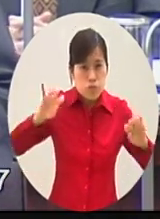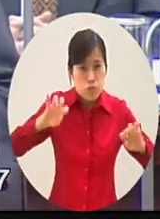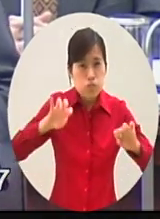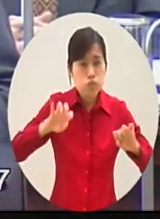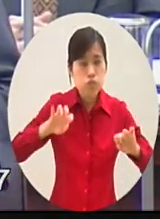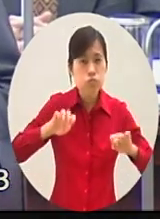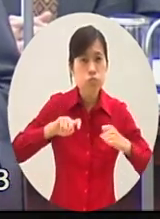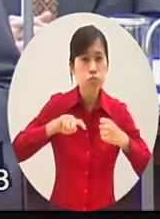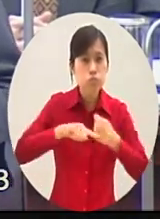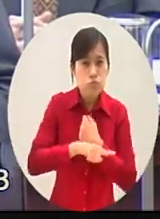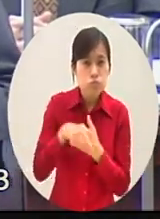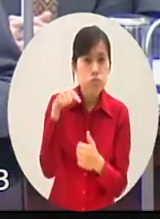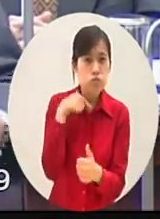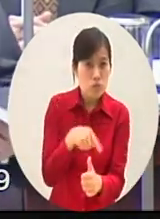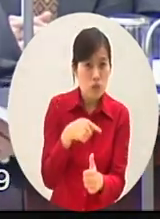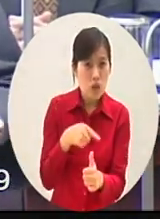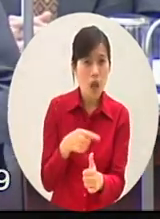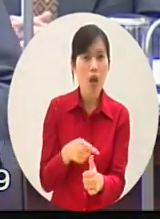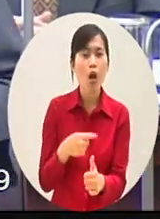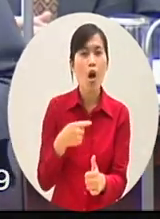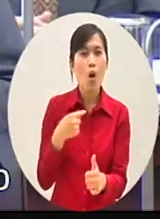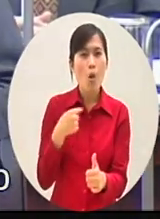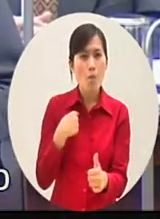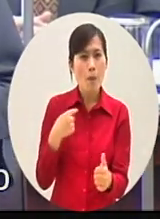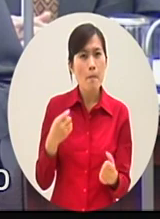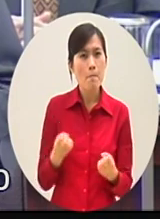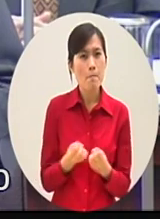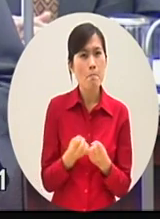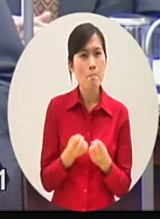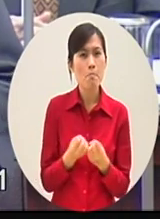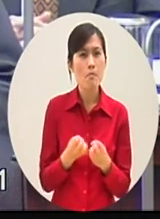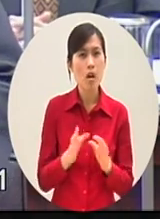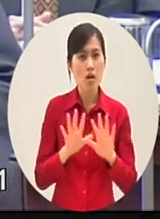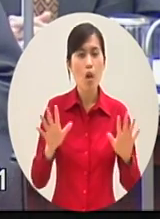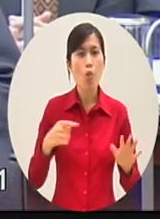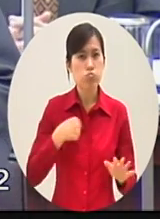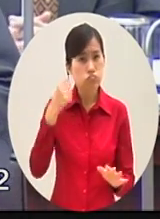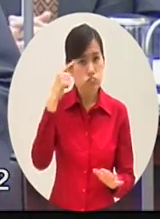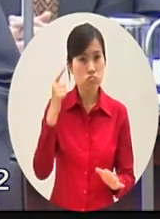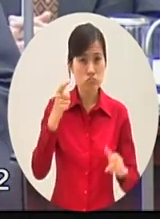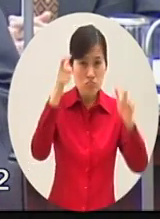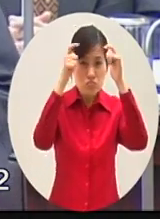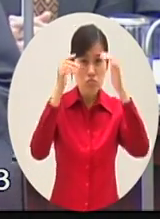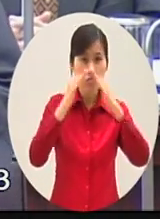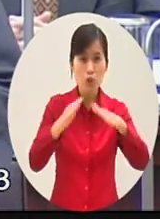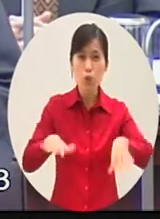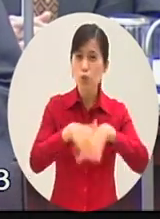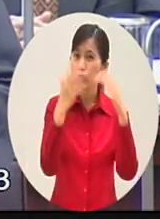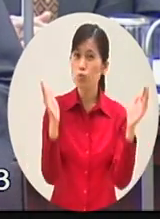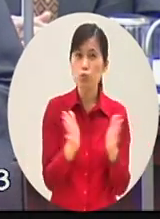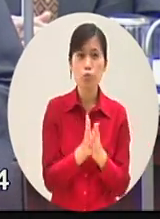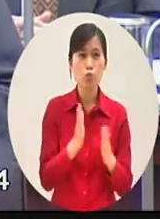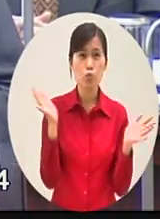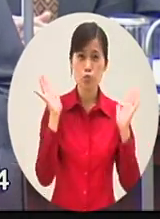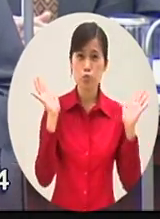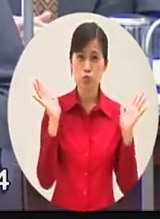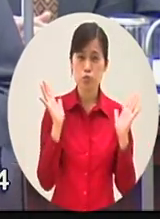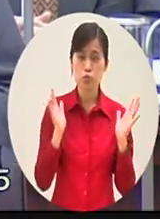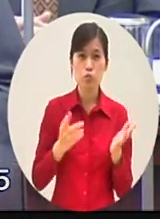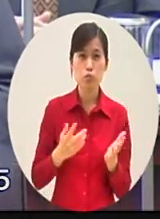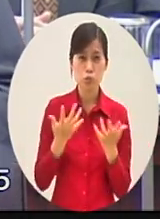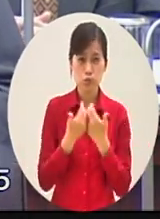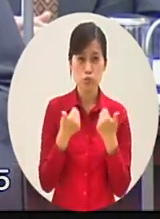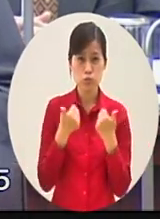的方向。我感觉咱高雄市每一个囡仔，拢爱互伊有这个机会。啊，我是知影讲